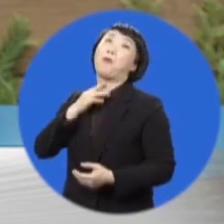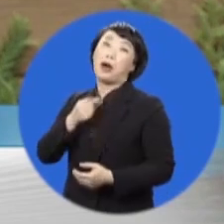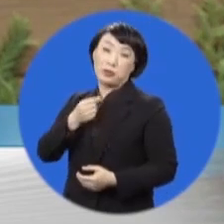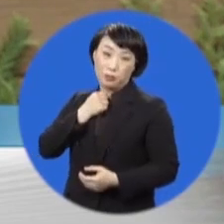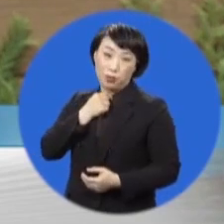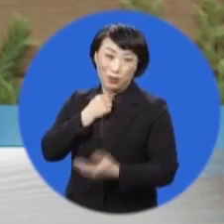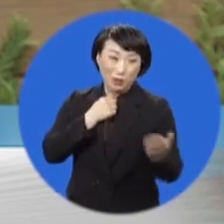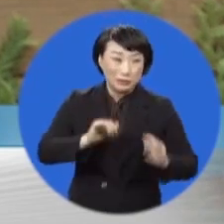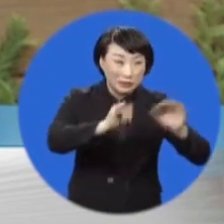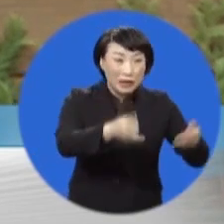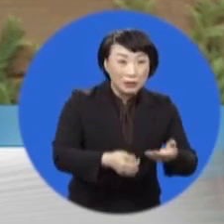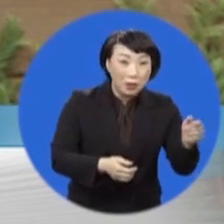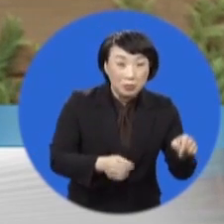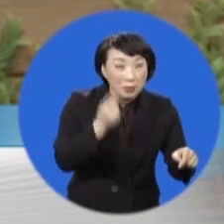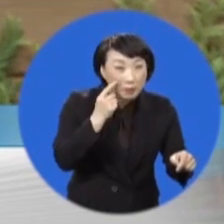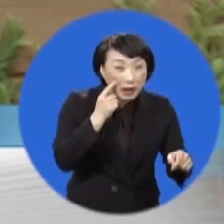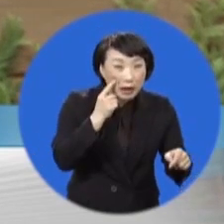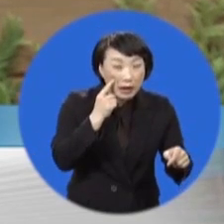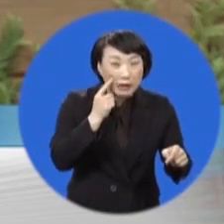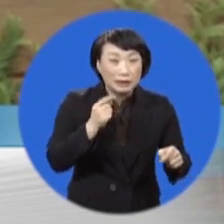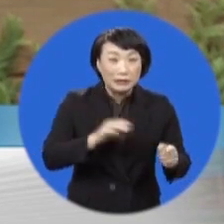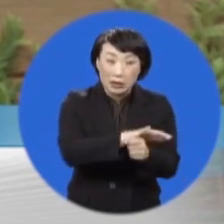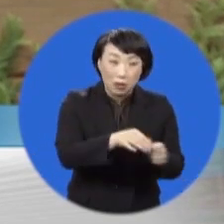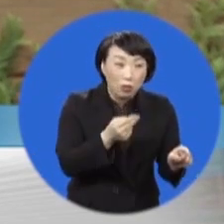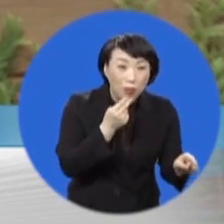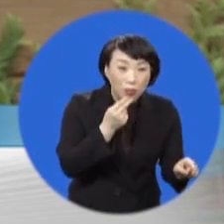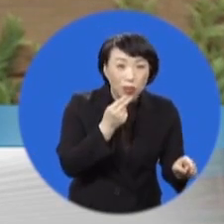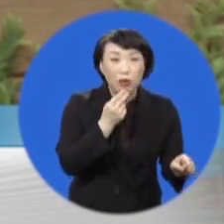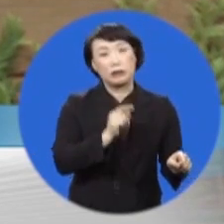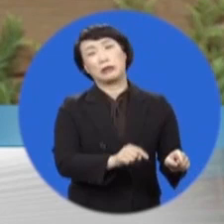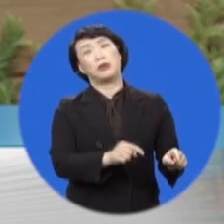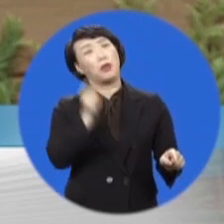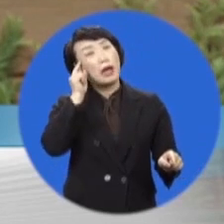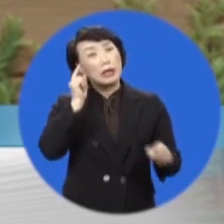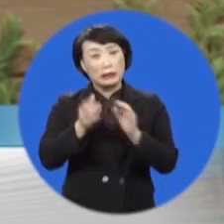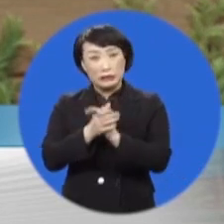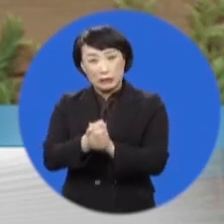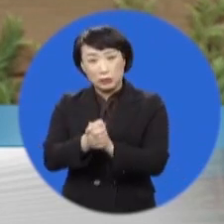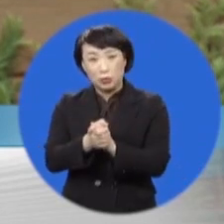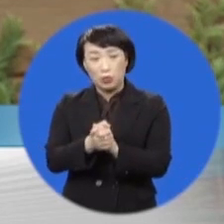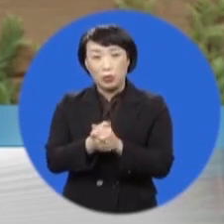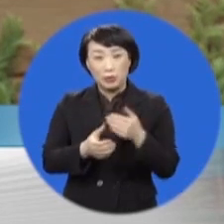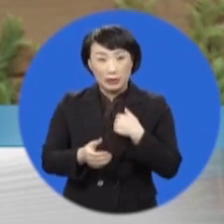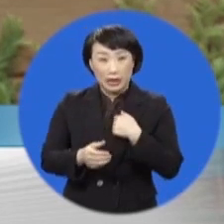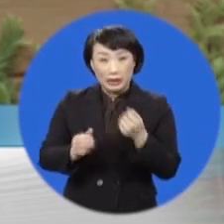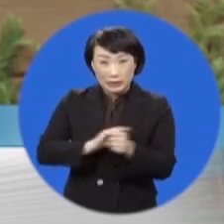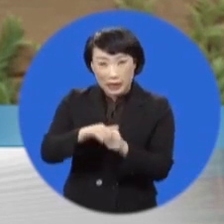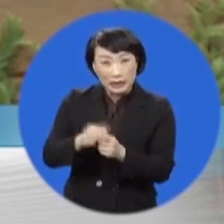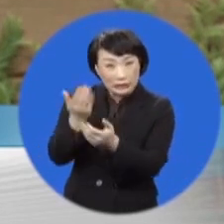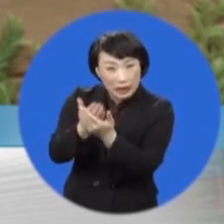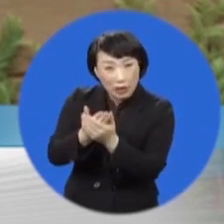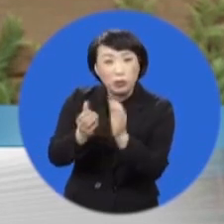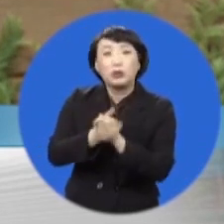여러분 세상에서 살아 이 없는 것은 아직도 기도를 통해서 내게 사랑을